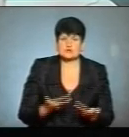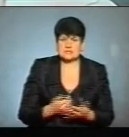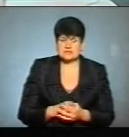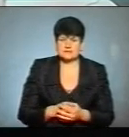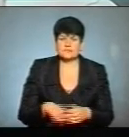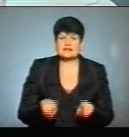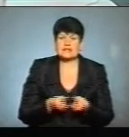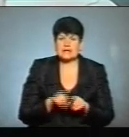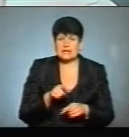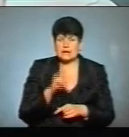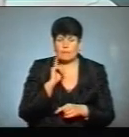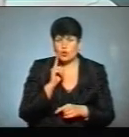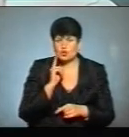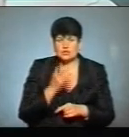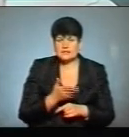Таких молодих,